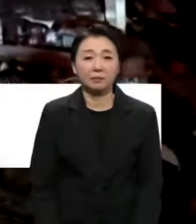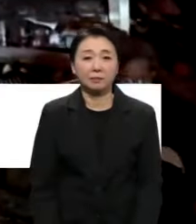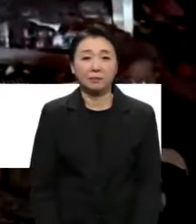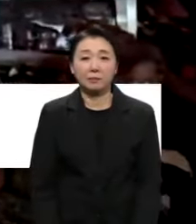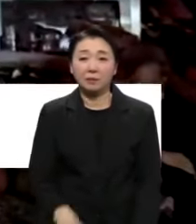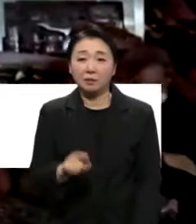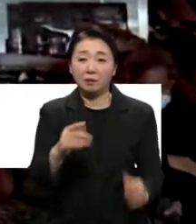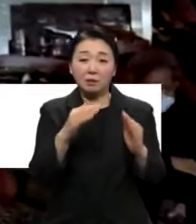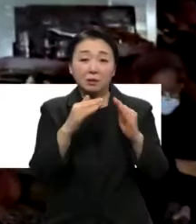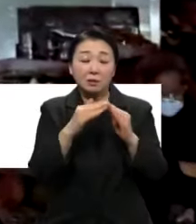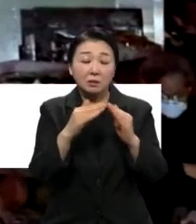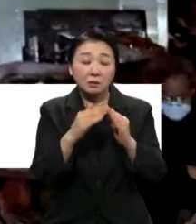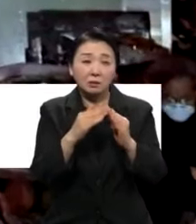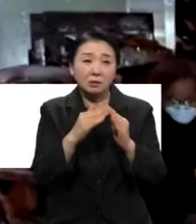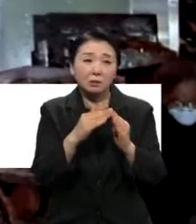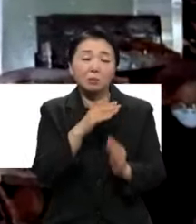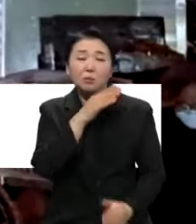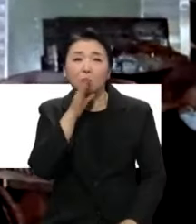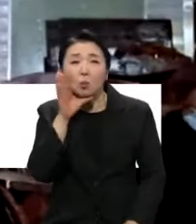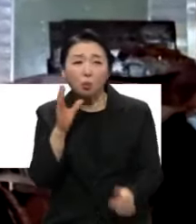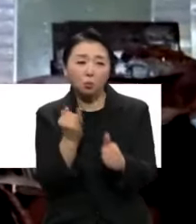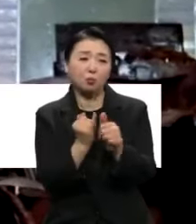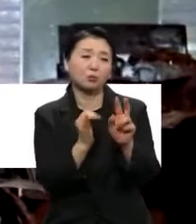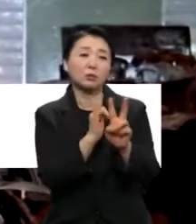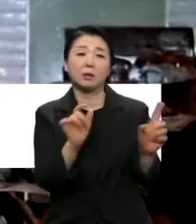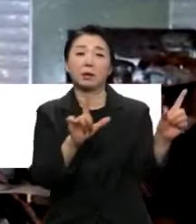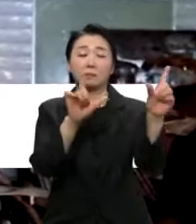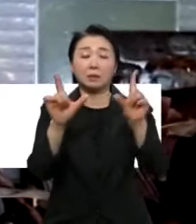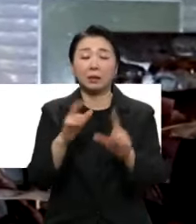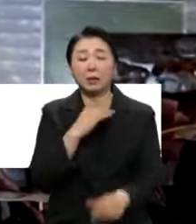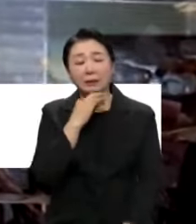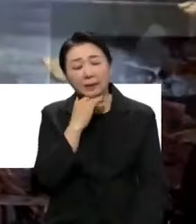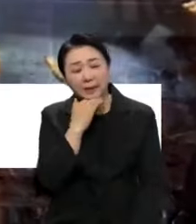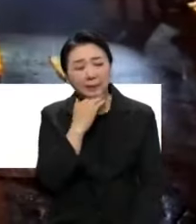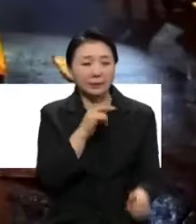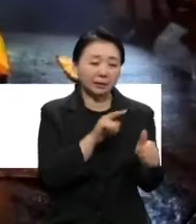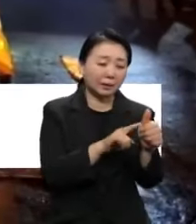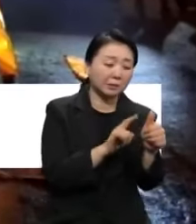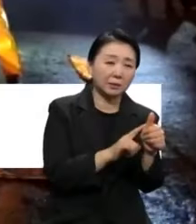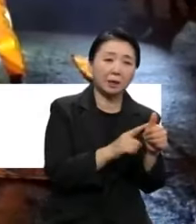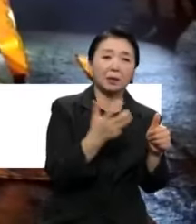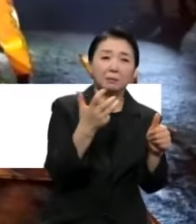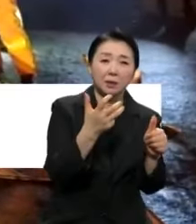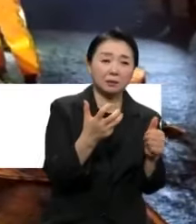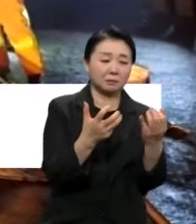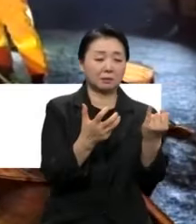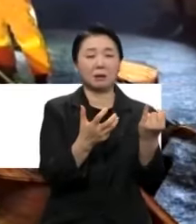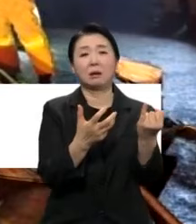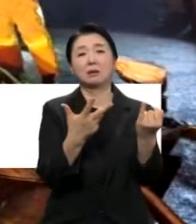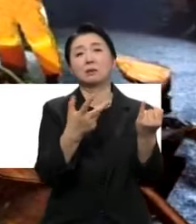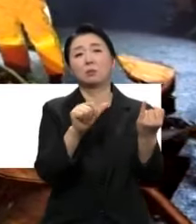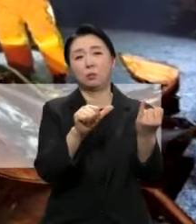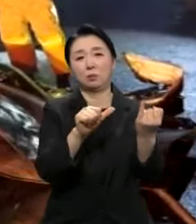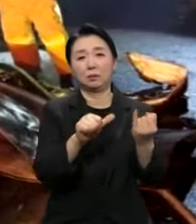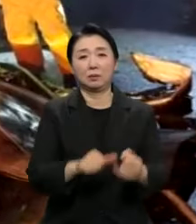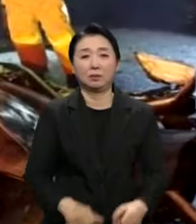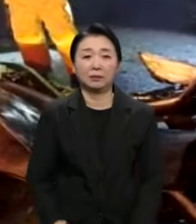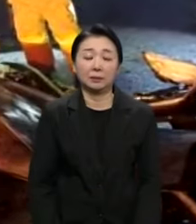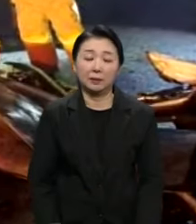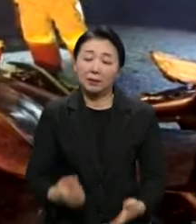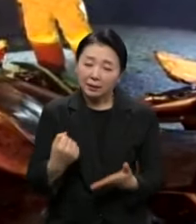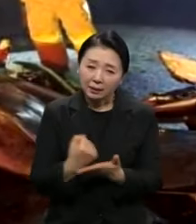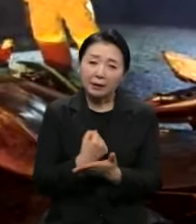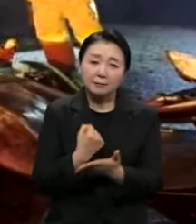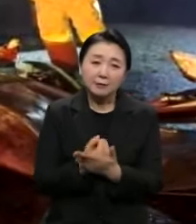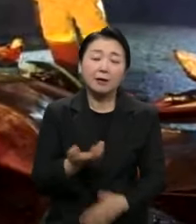집에 노부부 두 분이 사시는데 부부 나이가 남자분이 80세 여자분이 75인데 안타깝게도